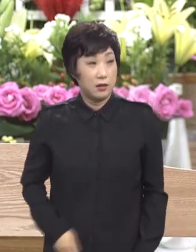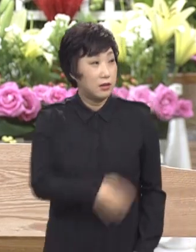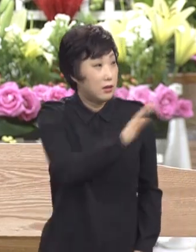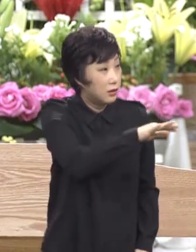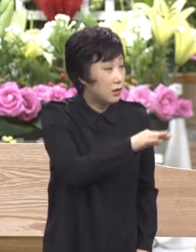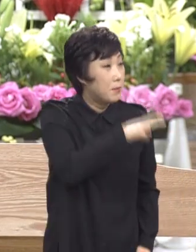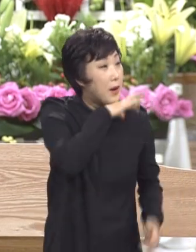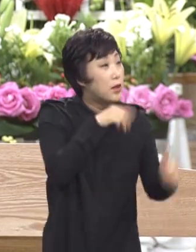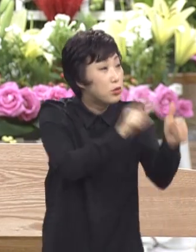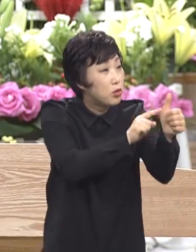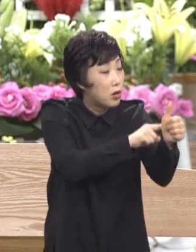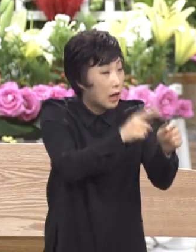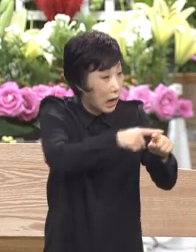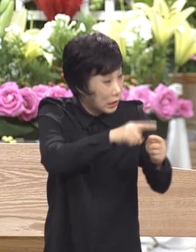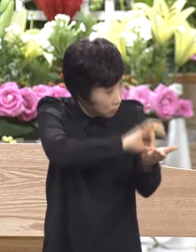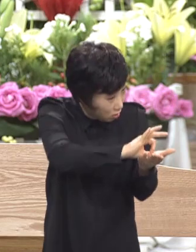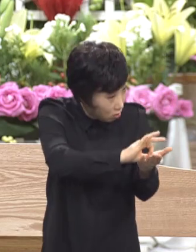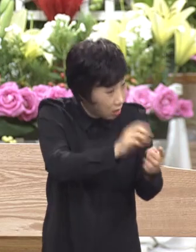쓰면 칼로 망해.